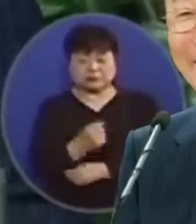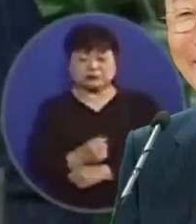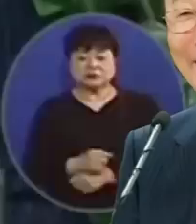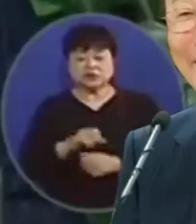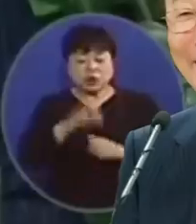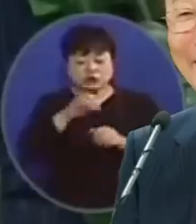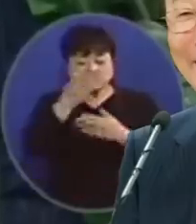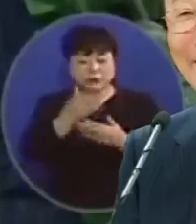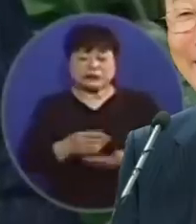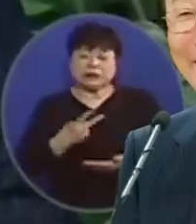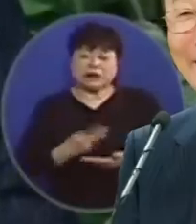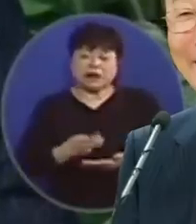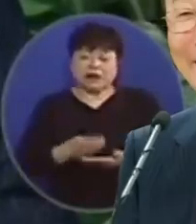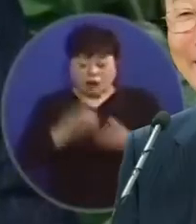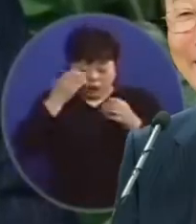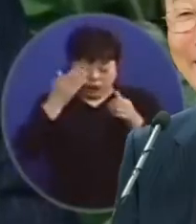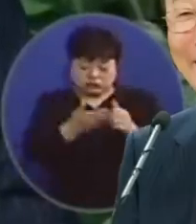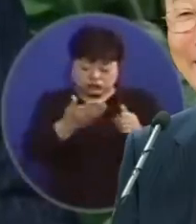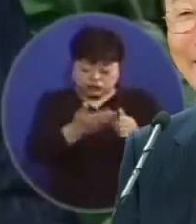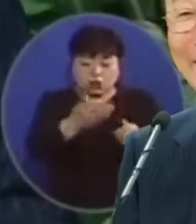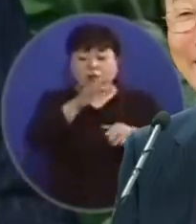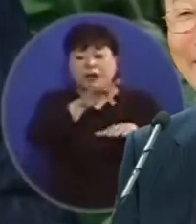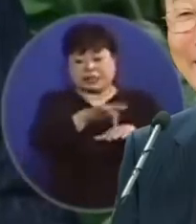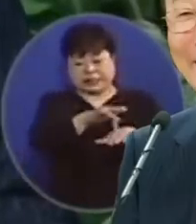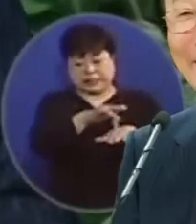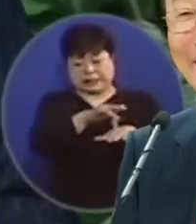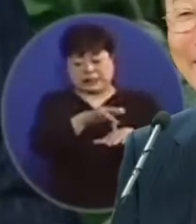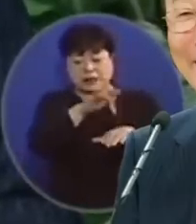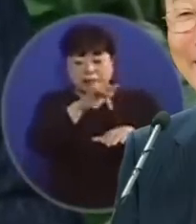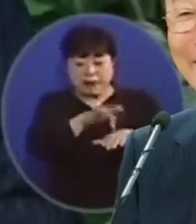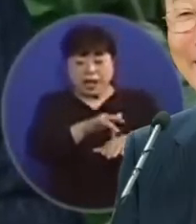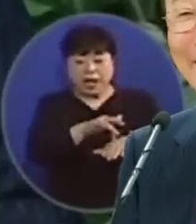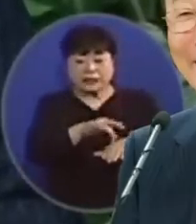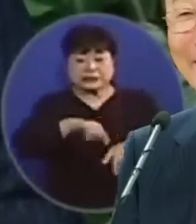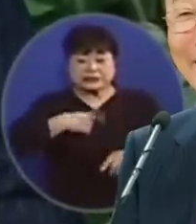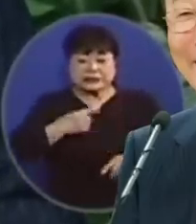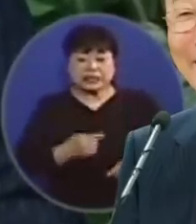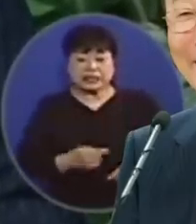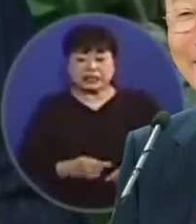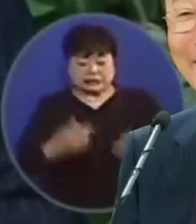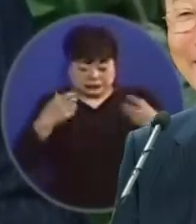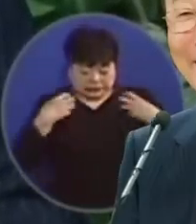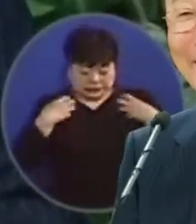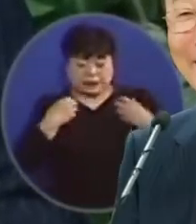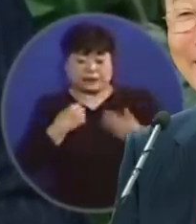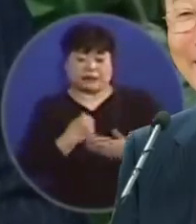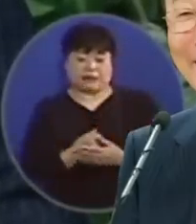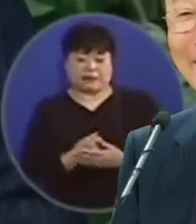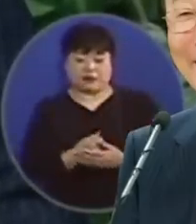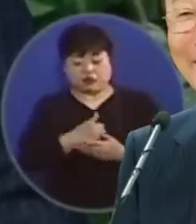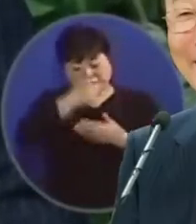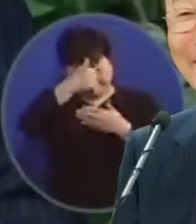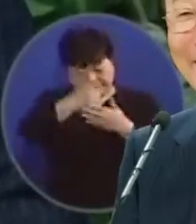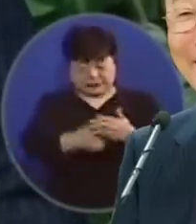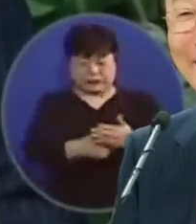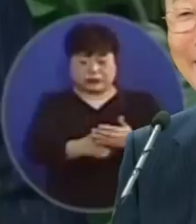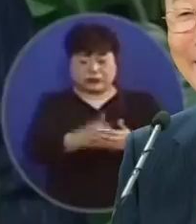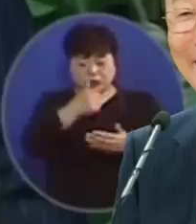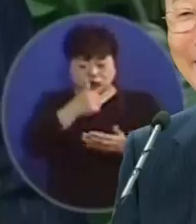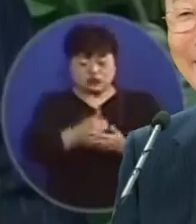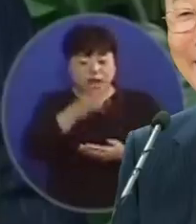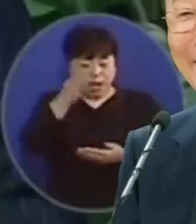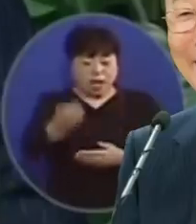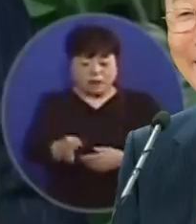받아서 허덕이고 고난받게 합니다. 왜? 마귀는 그것이 자기가 할 본분이기 때문에 너 타락해서